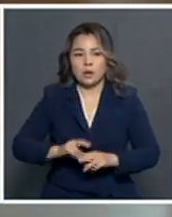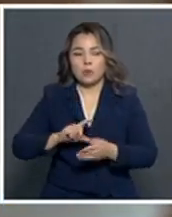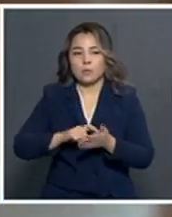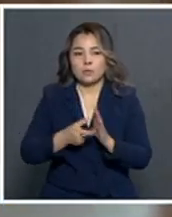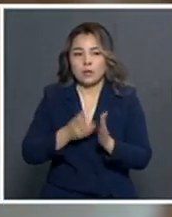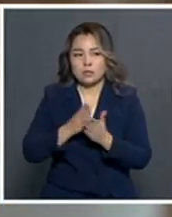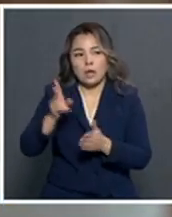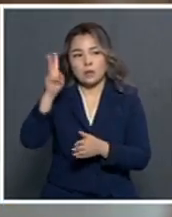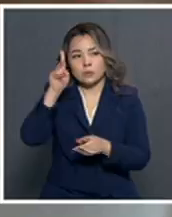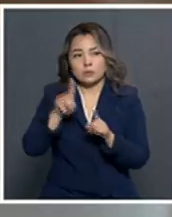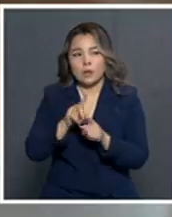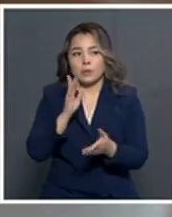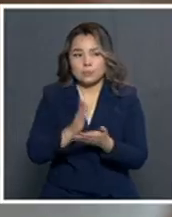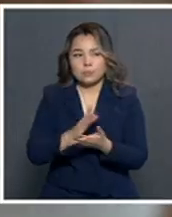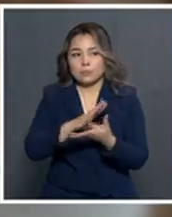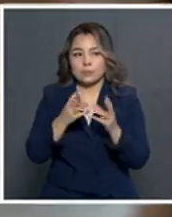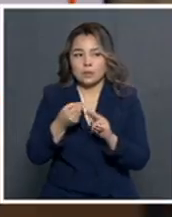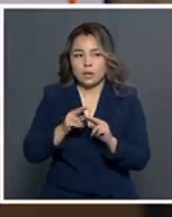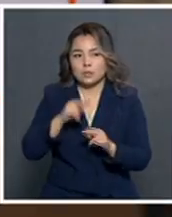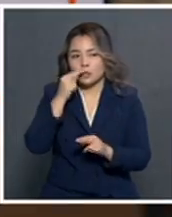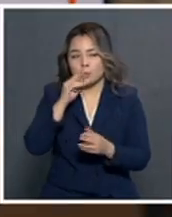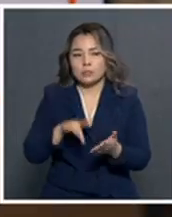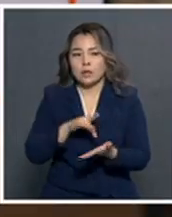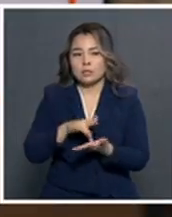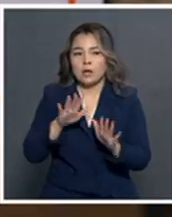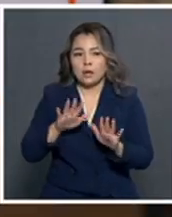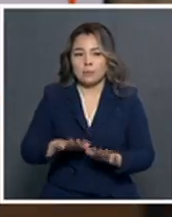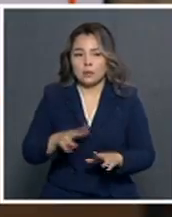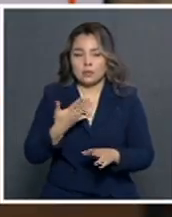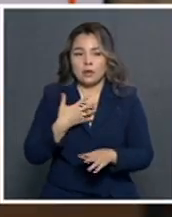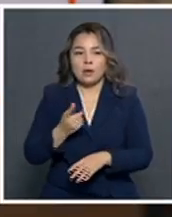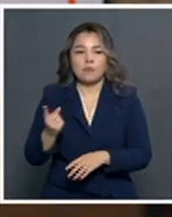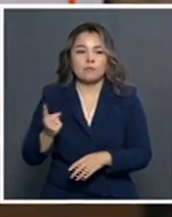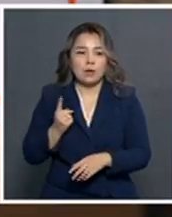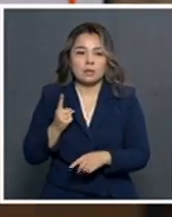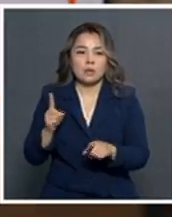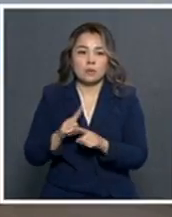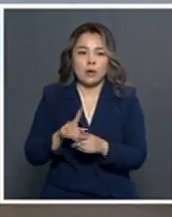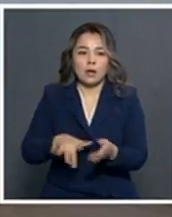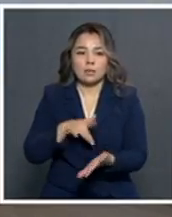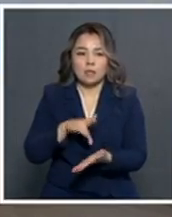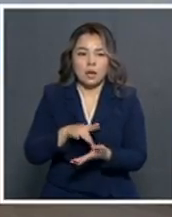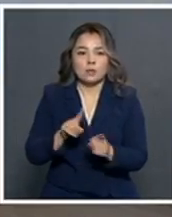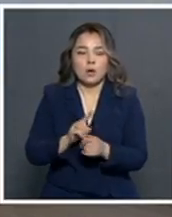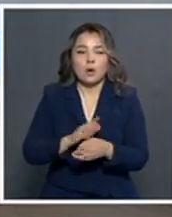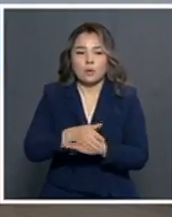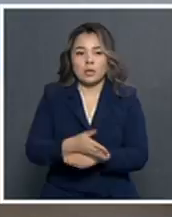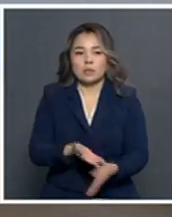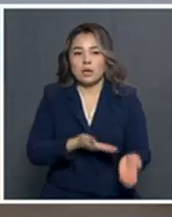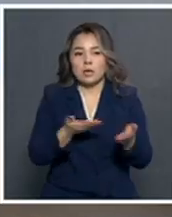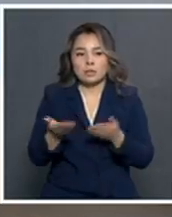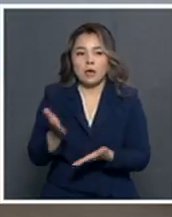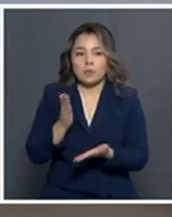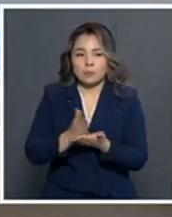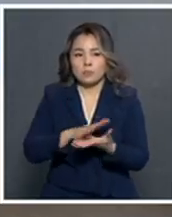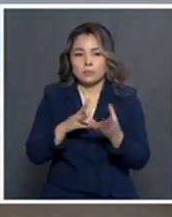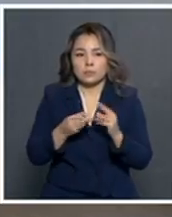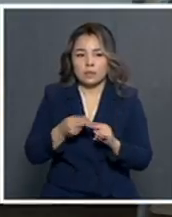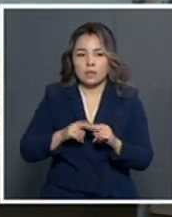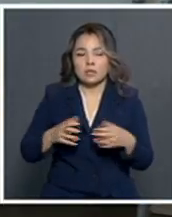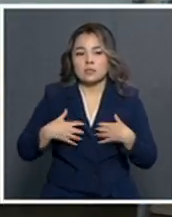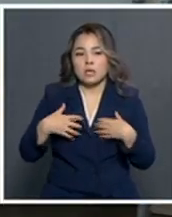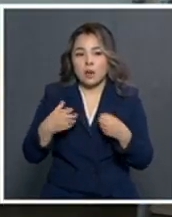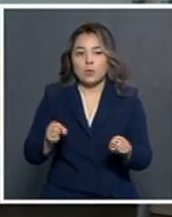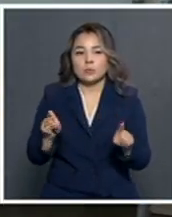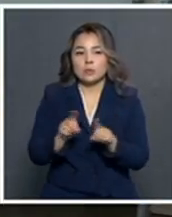әжетханалар қарастырылған. Госпитальға Шымкентке вахталық жұмысқа келгендер мен қала қонақтары жатқызылады. Карантиндік орталыққа қалалық денсаулық